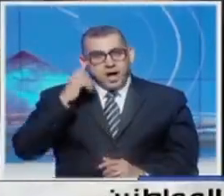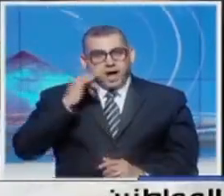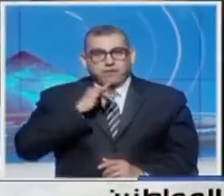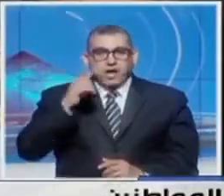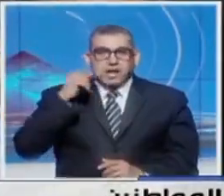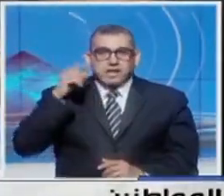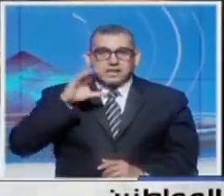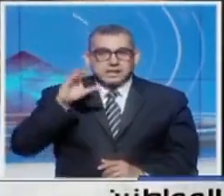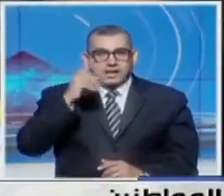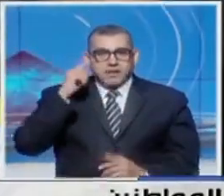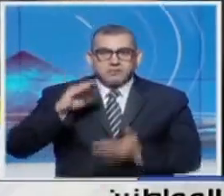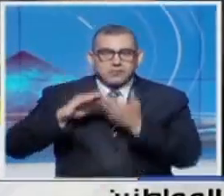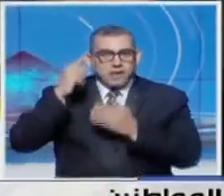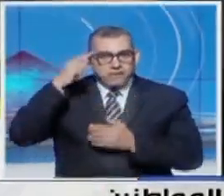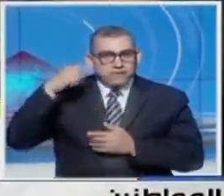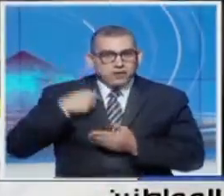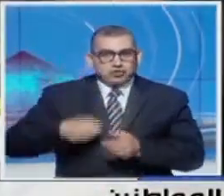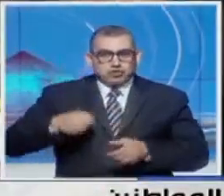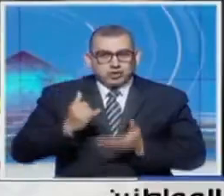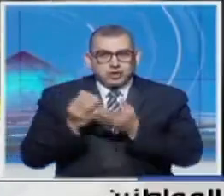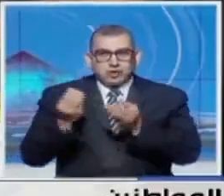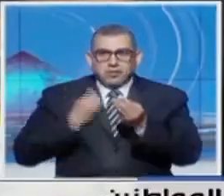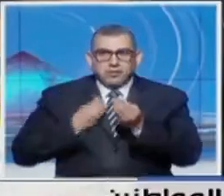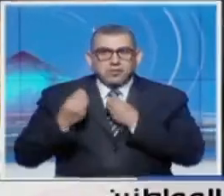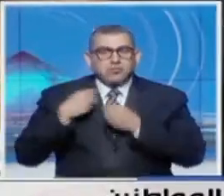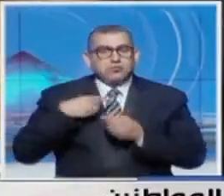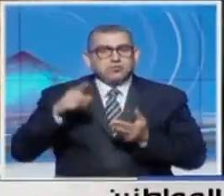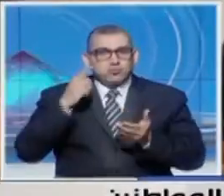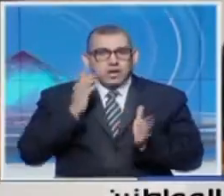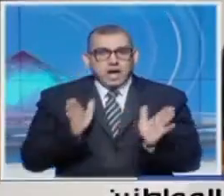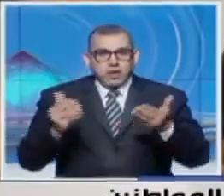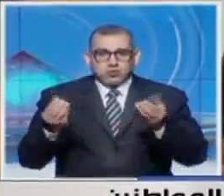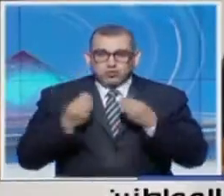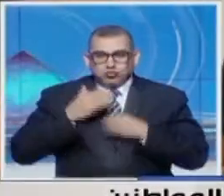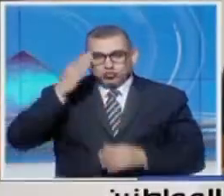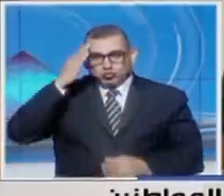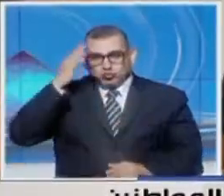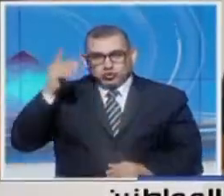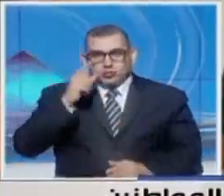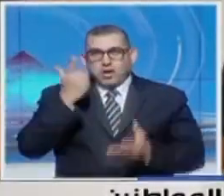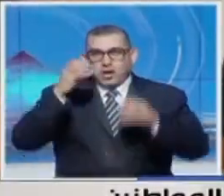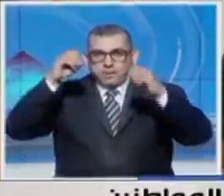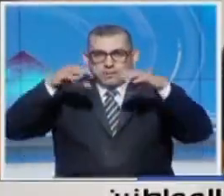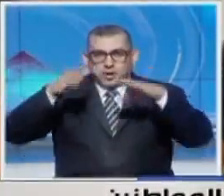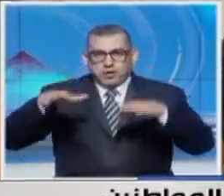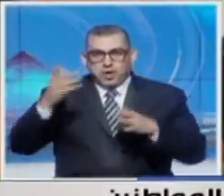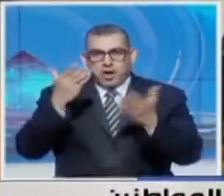الرئيس وبيدينا كل حاجة والشنط اهيت مع أولادي وخدنا كراتين. نقول له ربنا يبارك